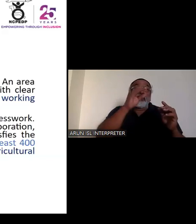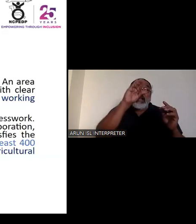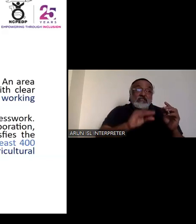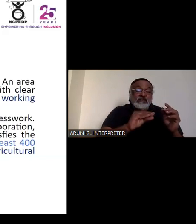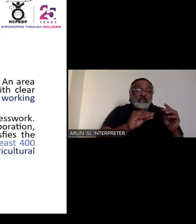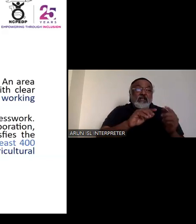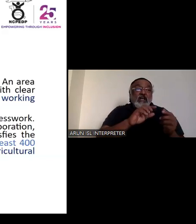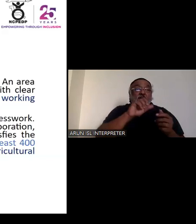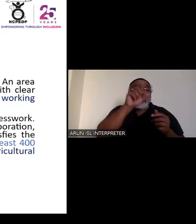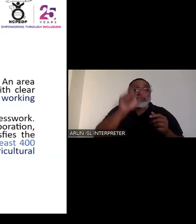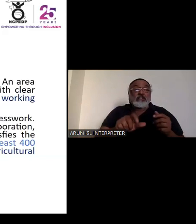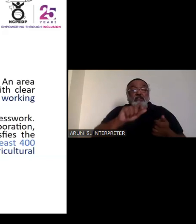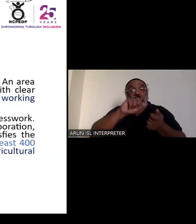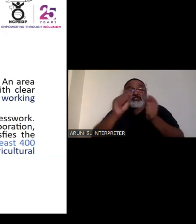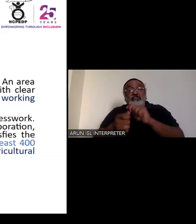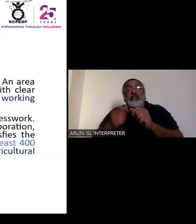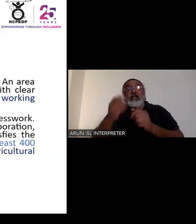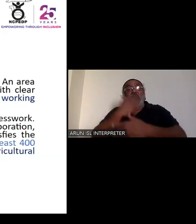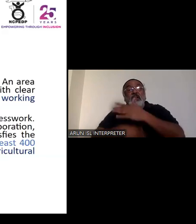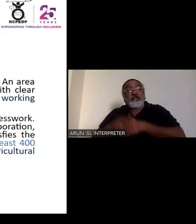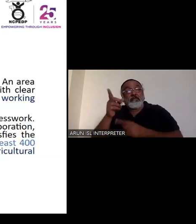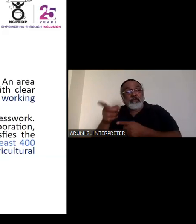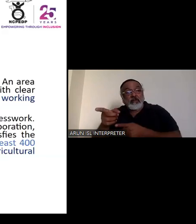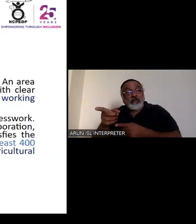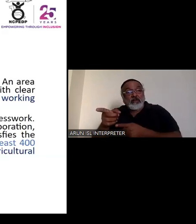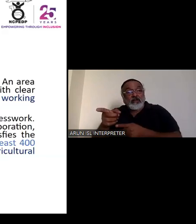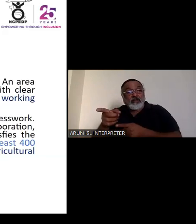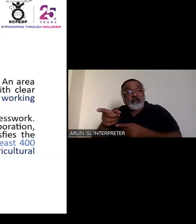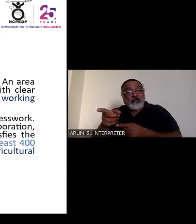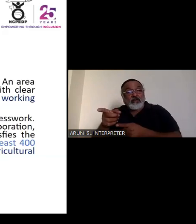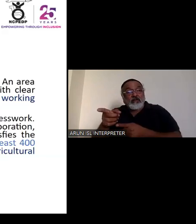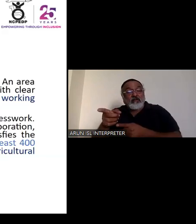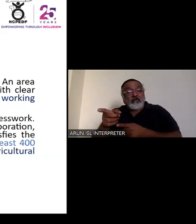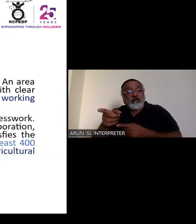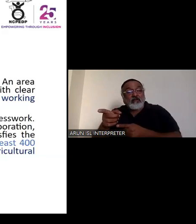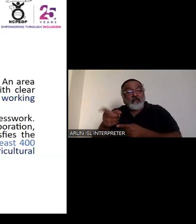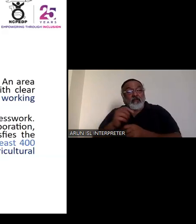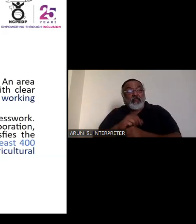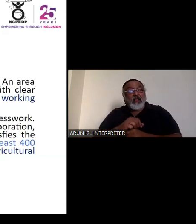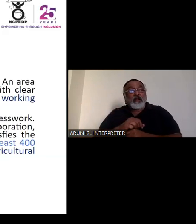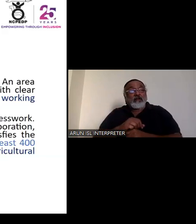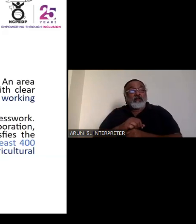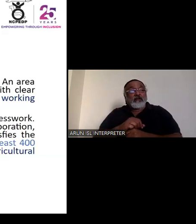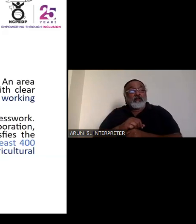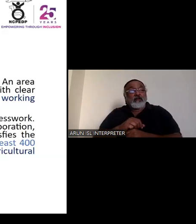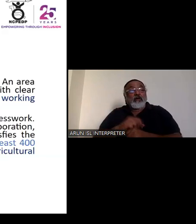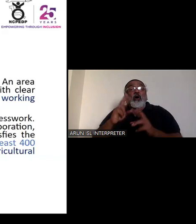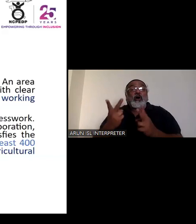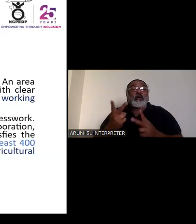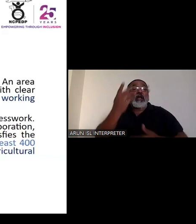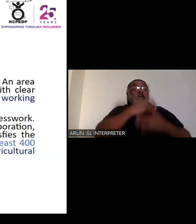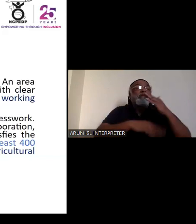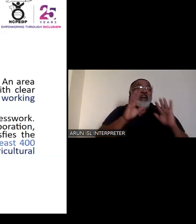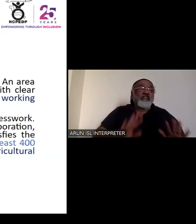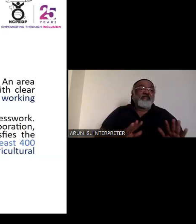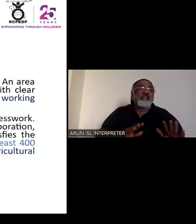है, तो पॉवर्टी का सेंस तो लाइवलीहुड के लिए जरूरी है. लेकिन मेरा सवाल यह है कि उसको समझने के